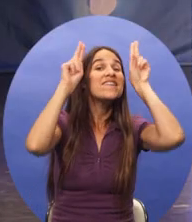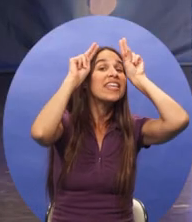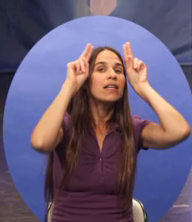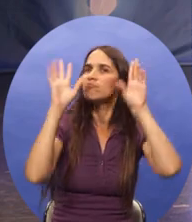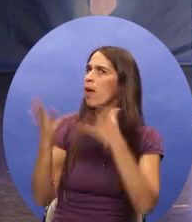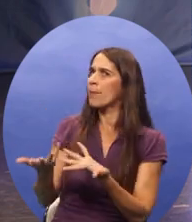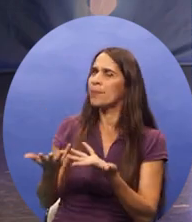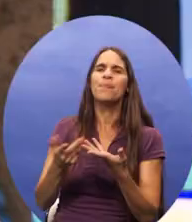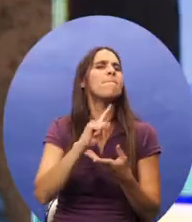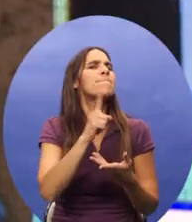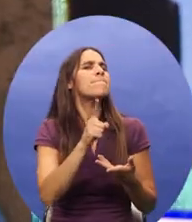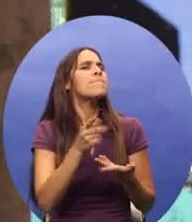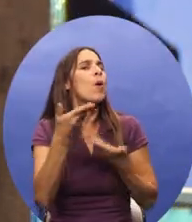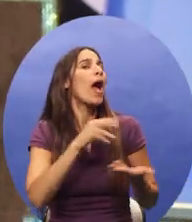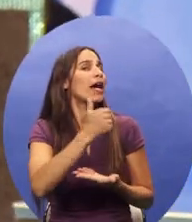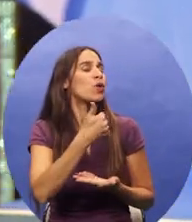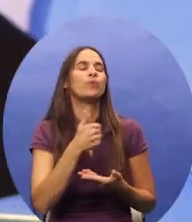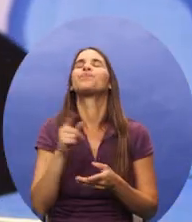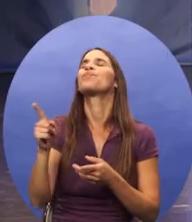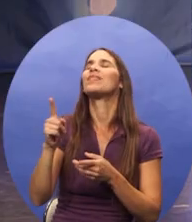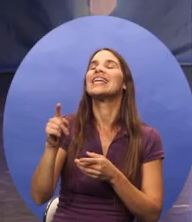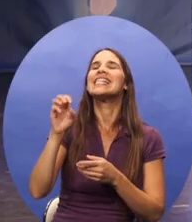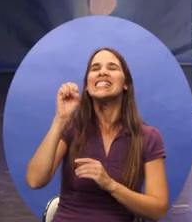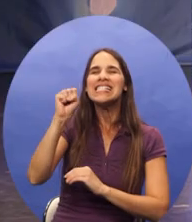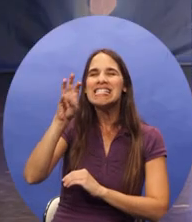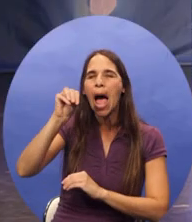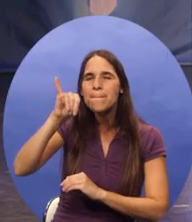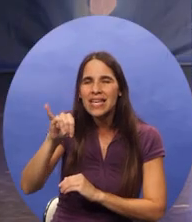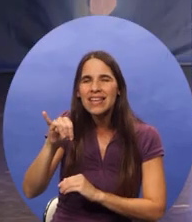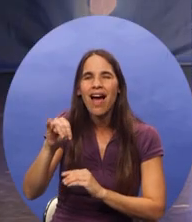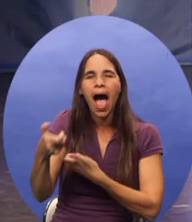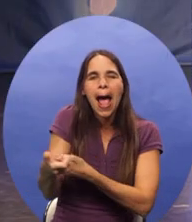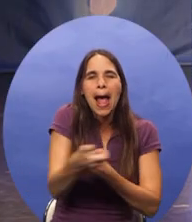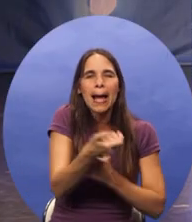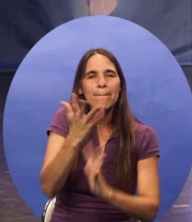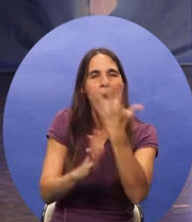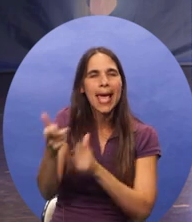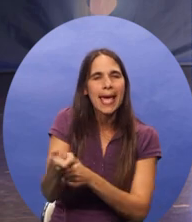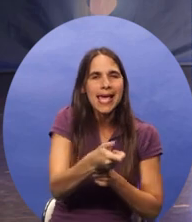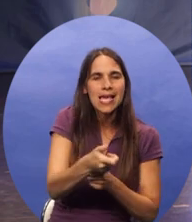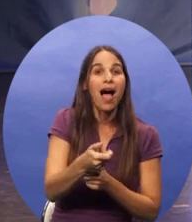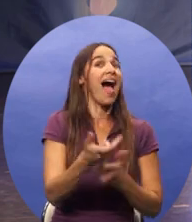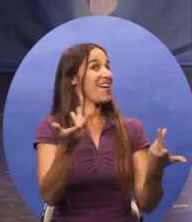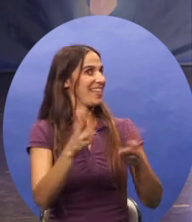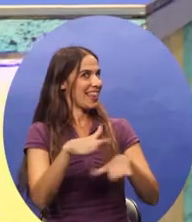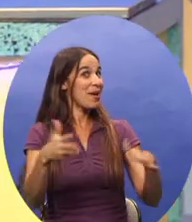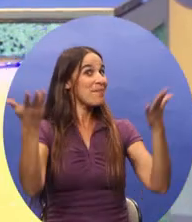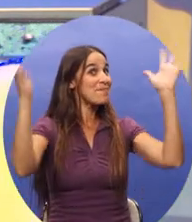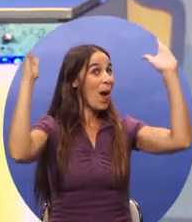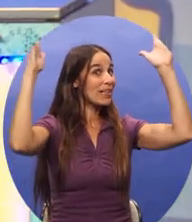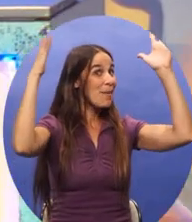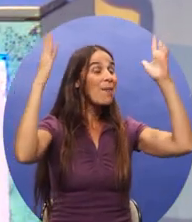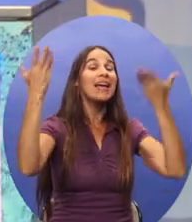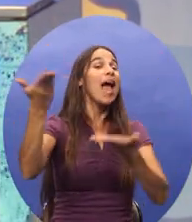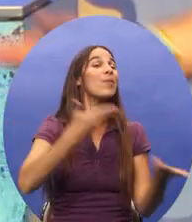אפי, מי האורח הראשון שלי? סמי הקבאי. נהדר, אז ילדים וילדות, קבלו במחיאות כפיים סוערות את